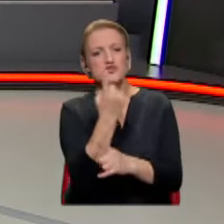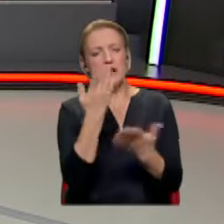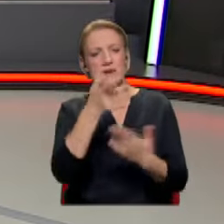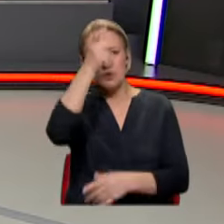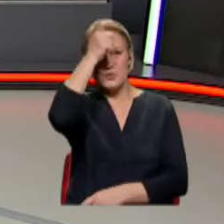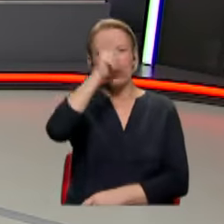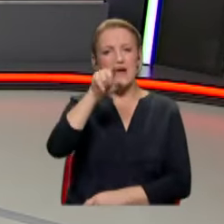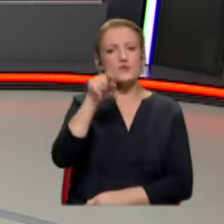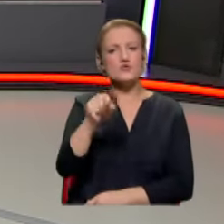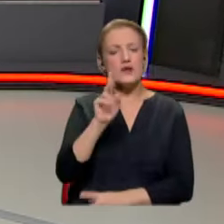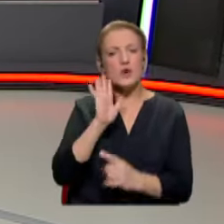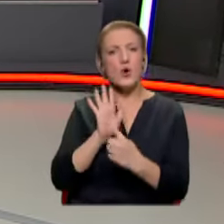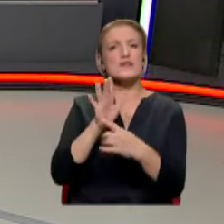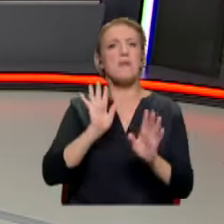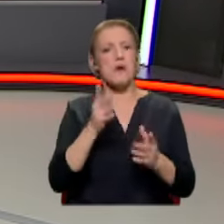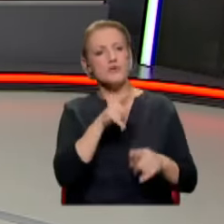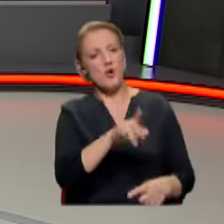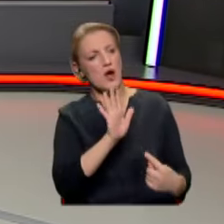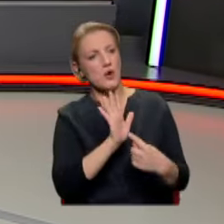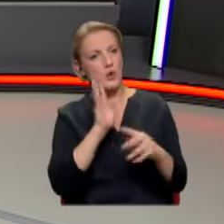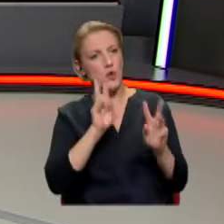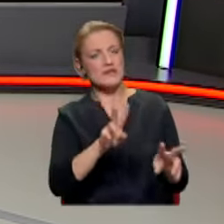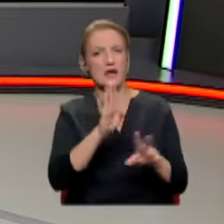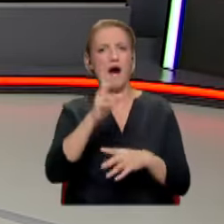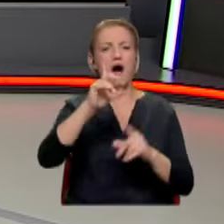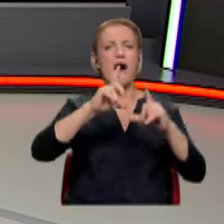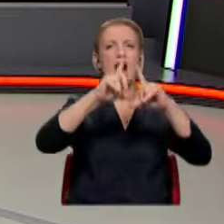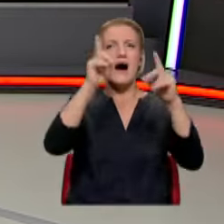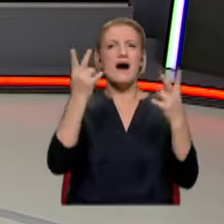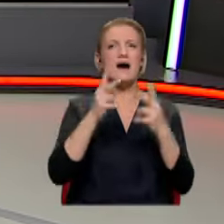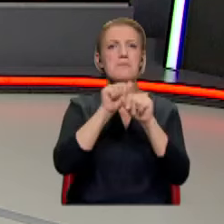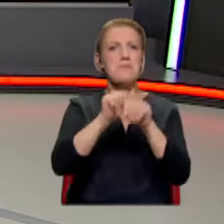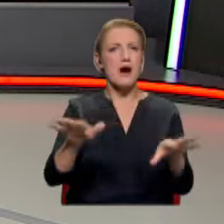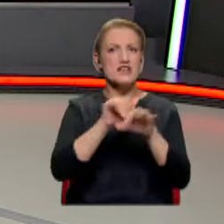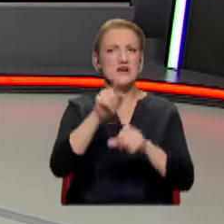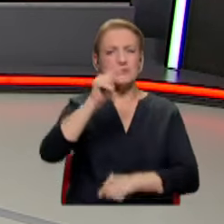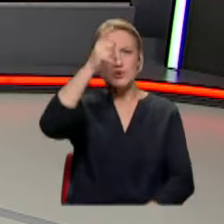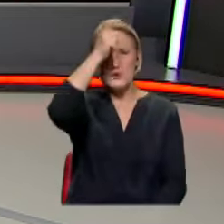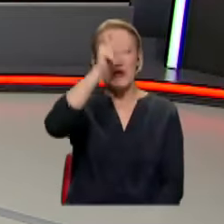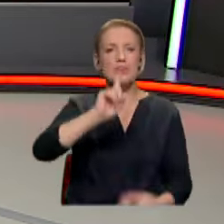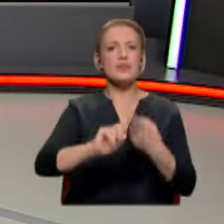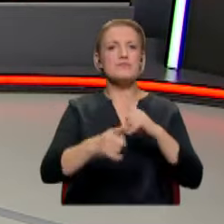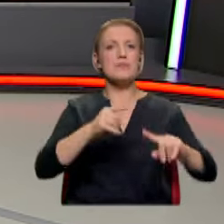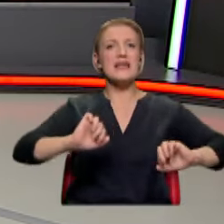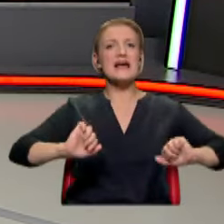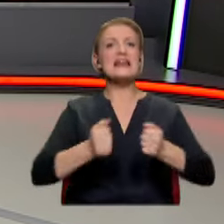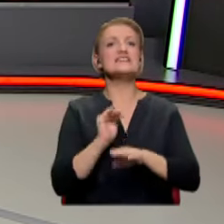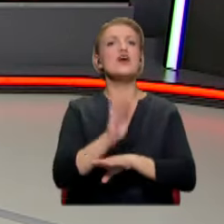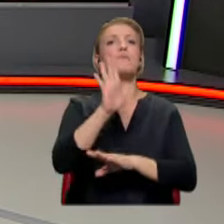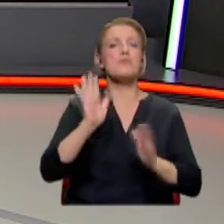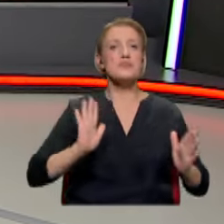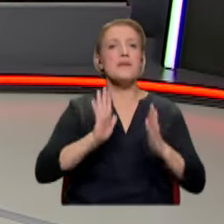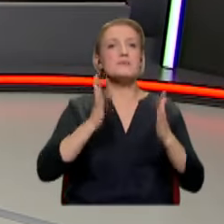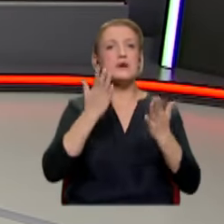Türkiye'nin şurası gösterilmedi Burası şöyle gösterildi diye haritalar falan yayınlandığında bu ülkede diplomatik kriz yaşanmıyor mu tepki